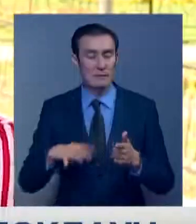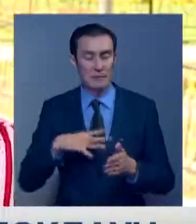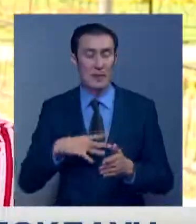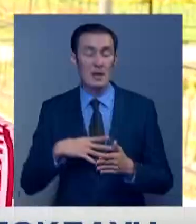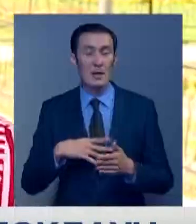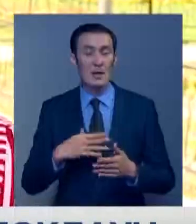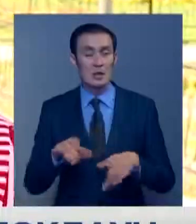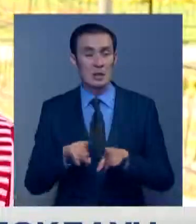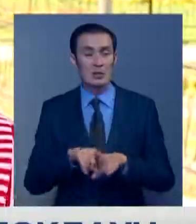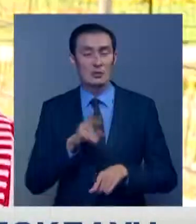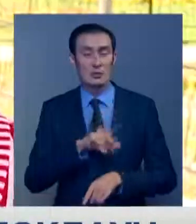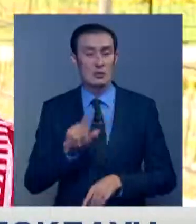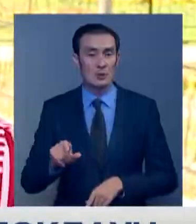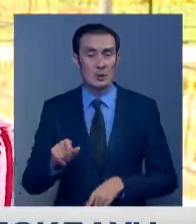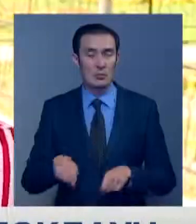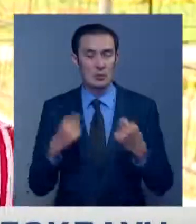мы физических лиц наказывали.